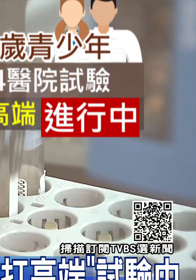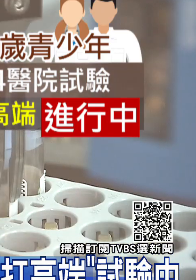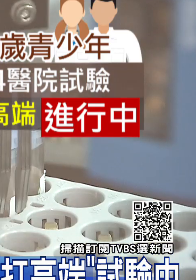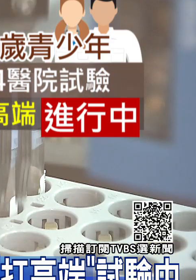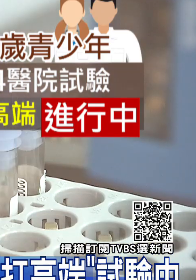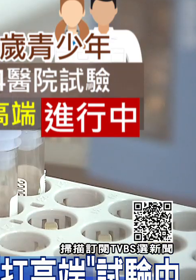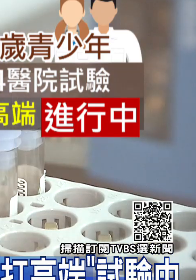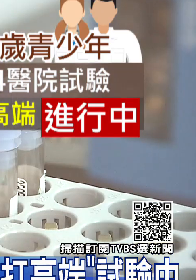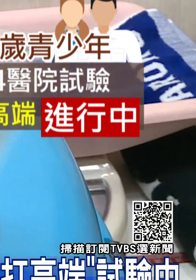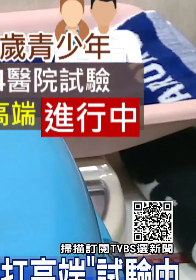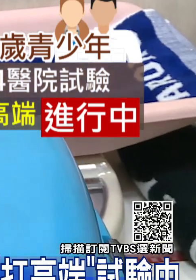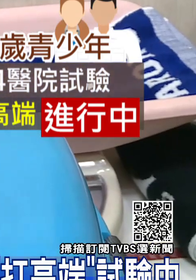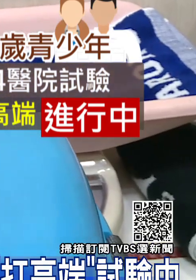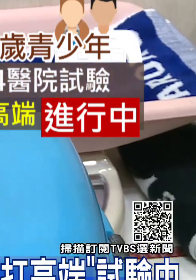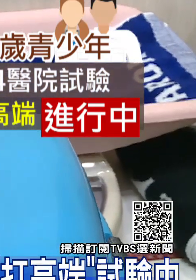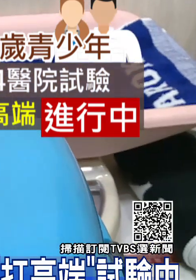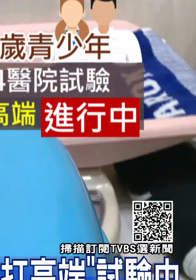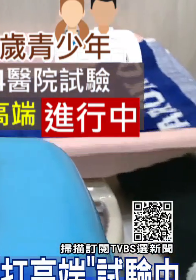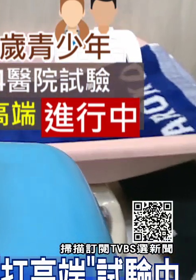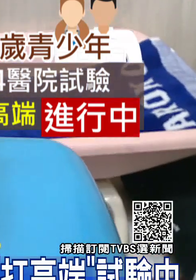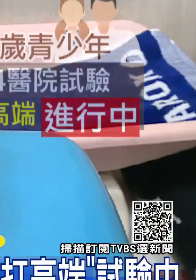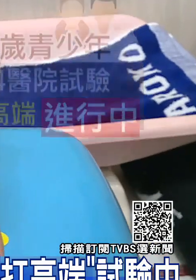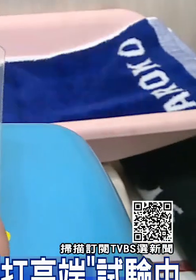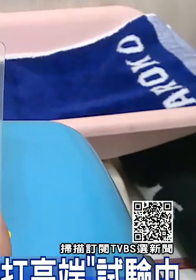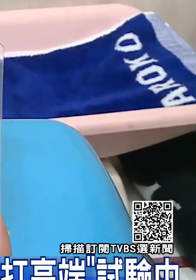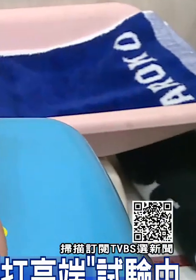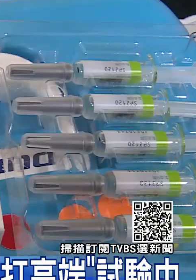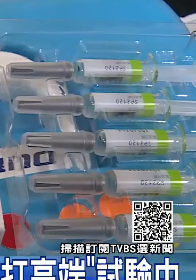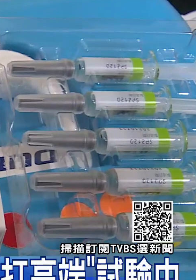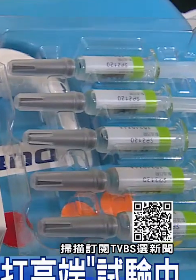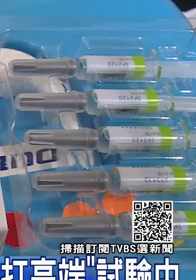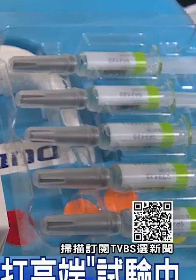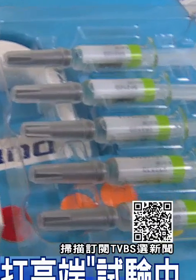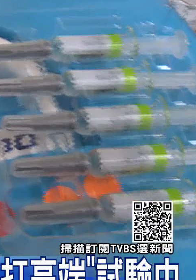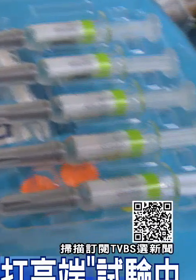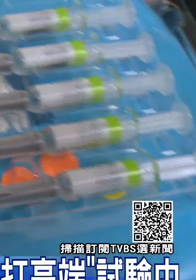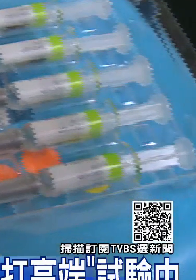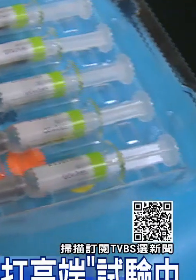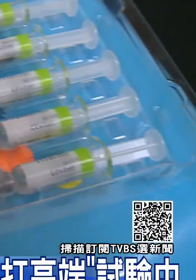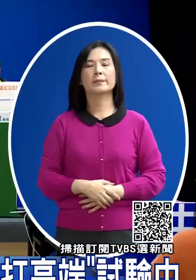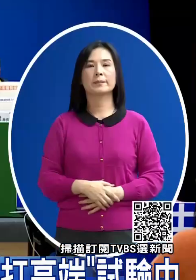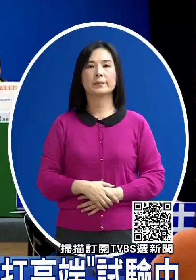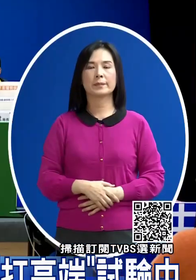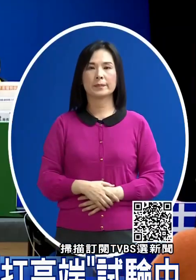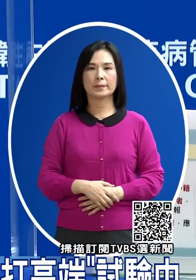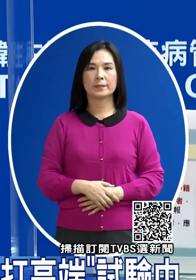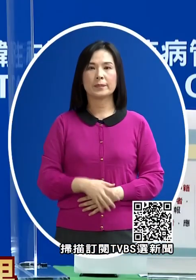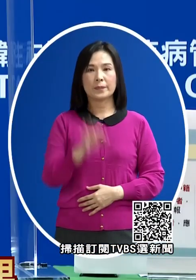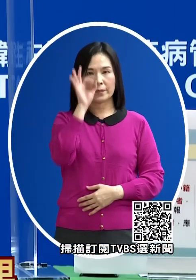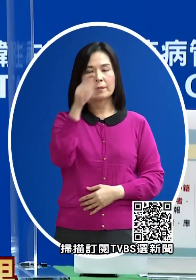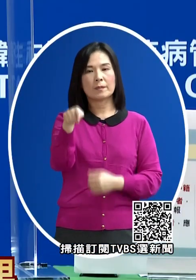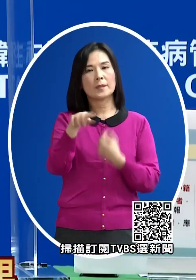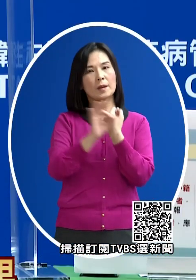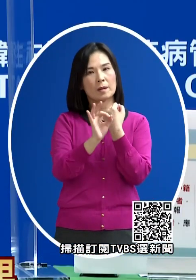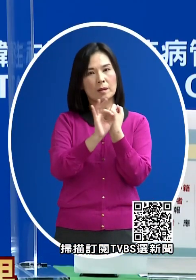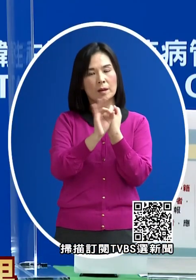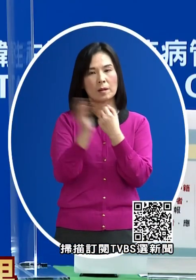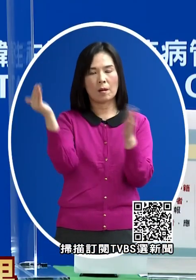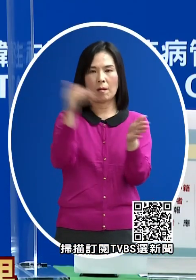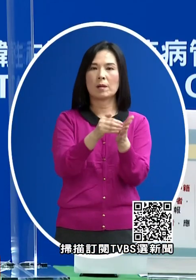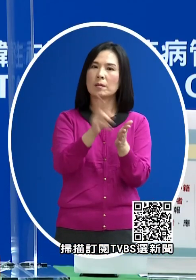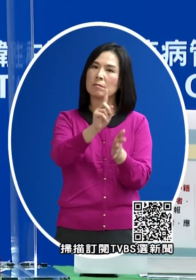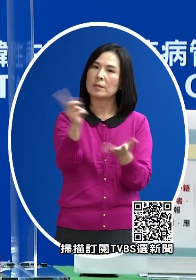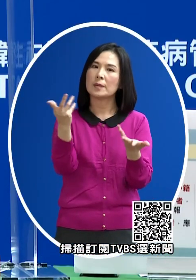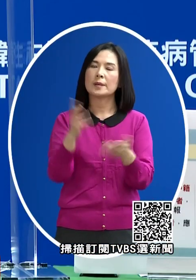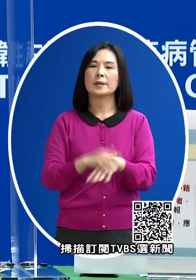问题，担心 BNT 第二剂心肌炎几率较高的学生就能有高端另一种选项。 要看他实验的结果，